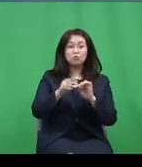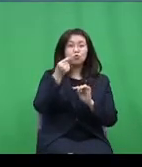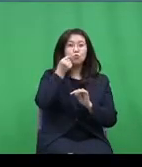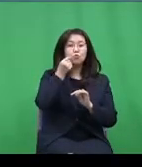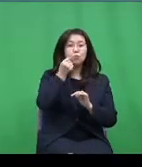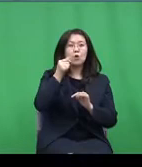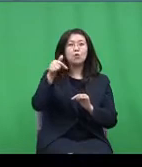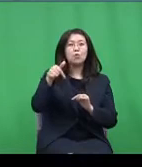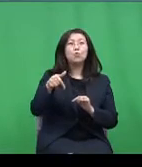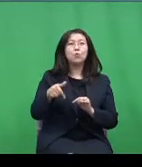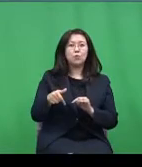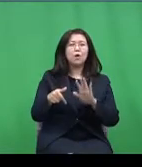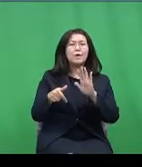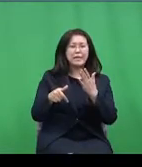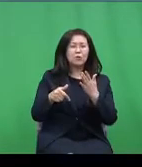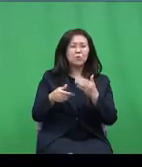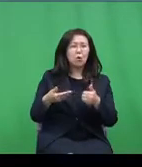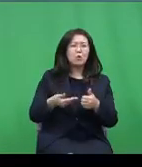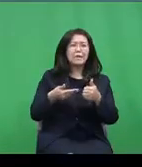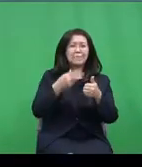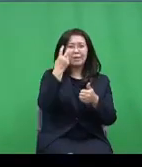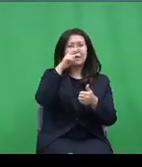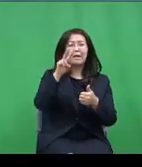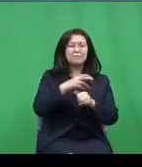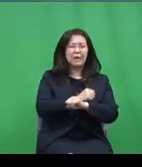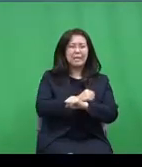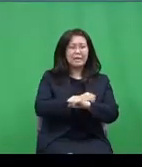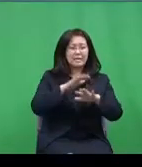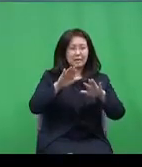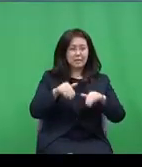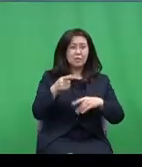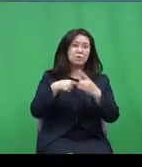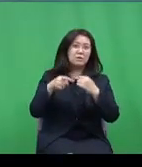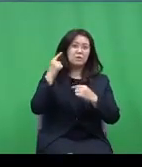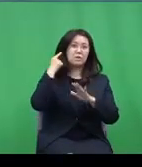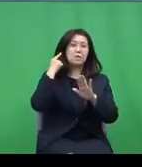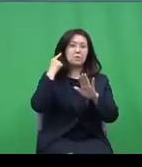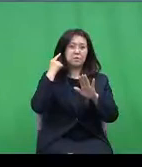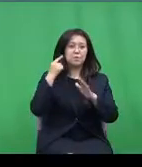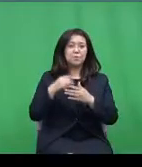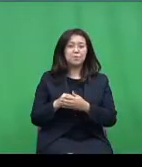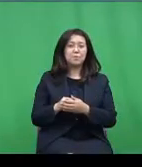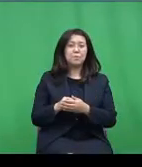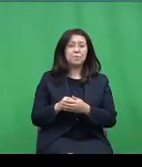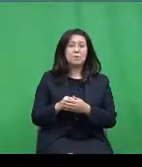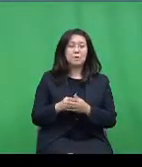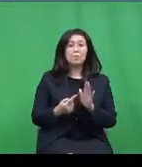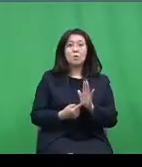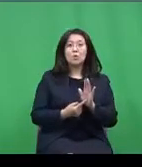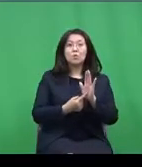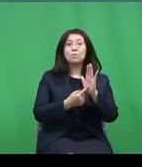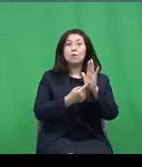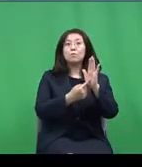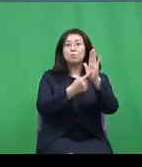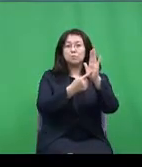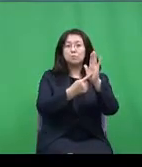培、いい管理に苦労したということも伺っております。ただまあ、非常に知名度もだんだん上が